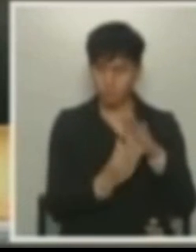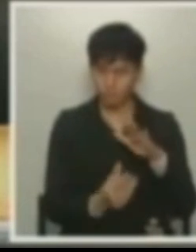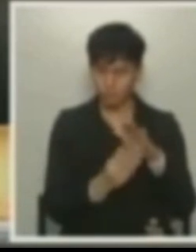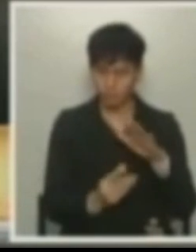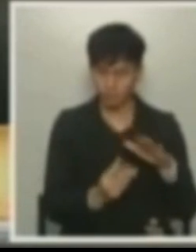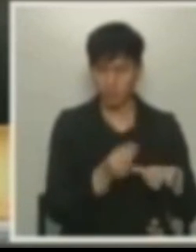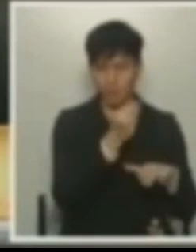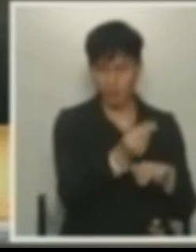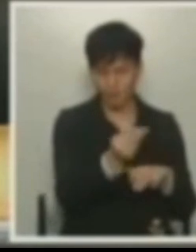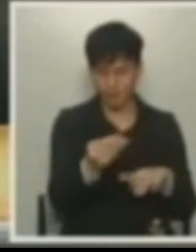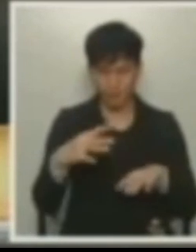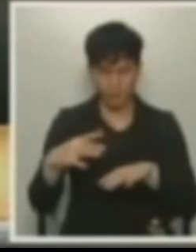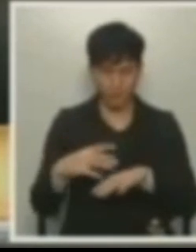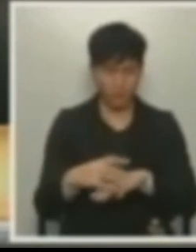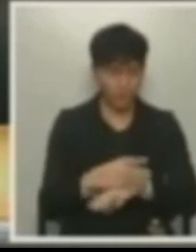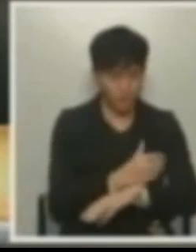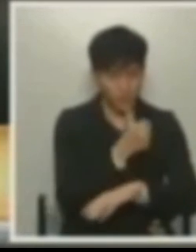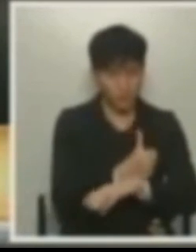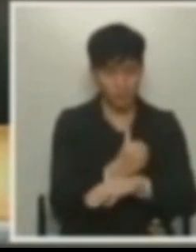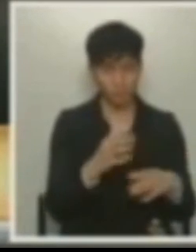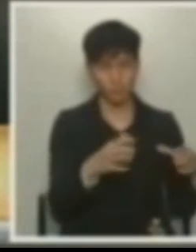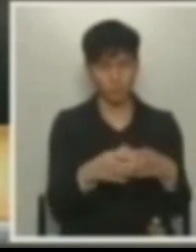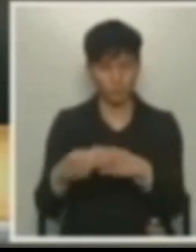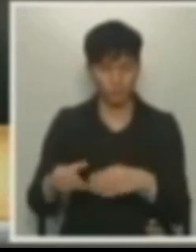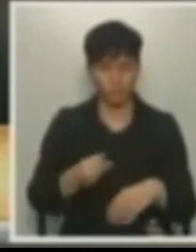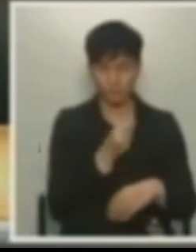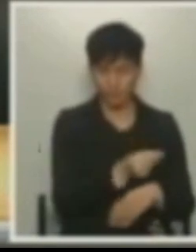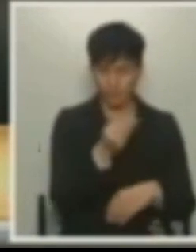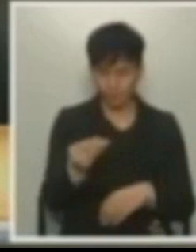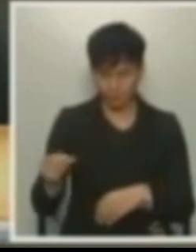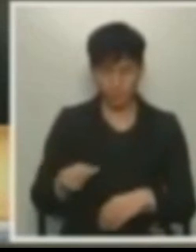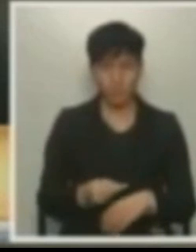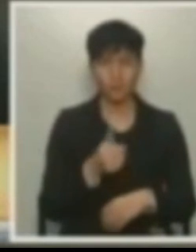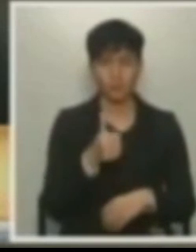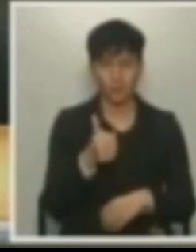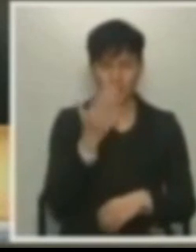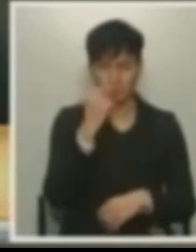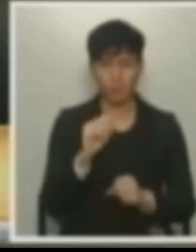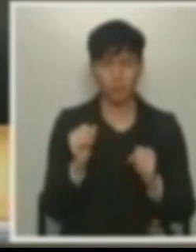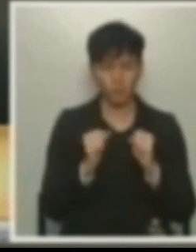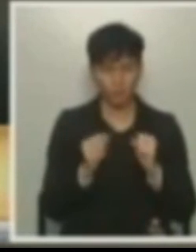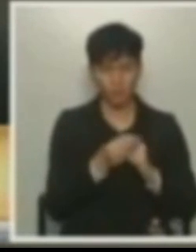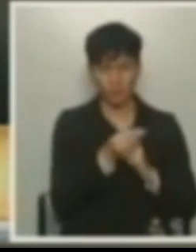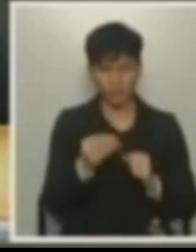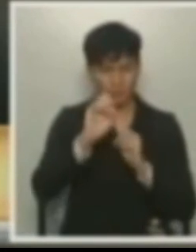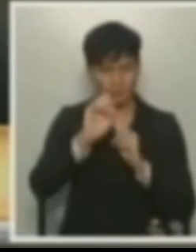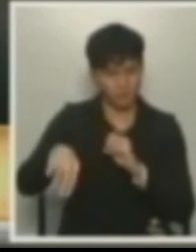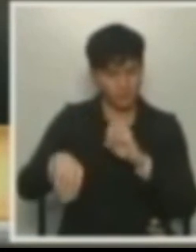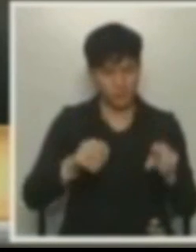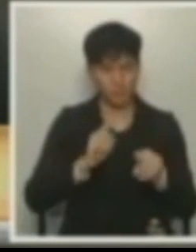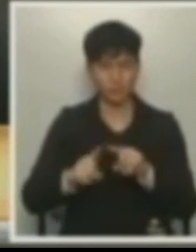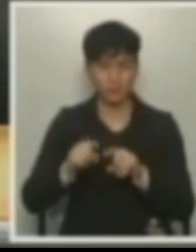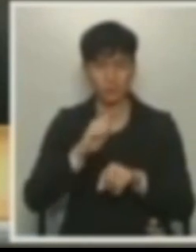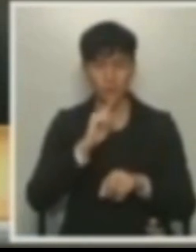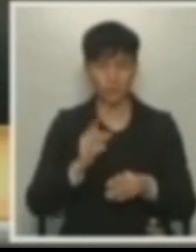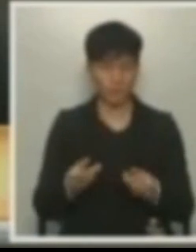การเมืองที่มีส.ส.อยู่ในสภาแห่งนี้หรือถ้าจะไม่แจกแบบเพ้ากลัวแจกแล้วก็เดี๋ยวจะเอาไปทิ้งขว้างกันไม่อ่านก็ให้ส.ส.